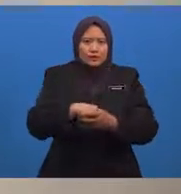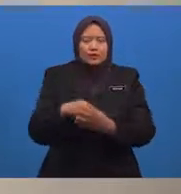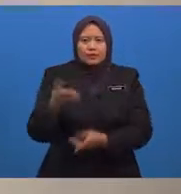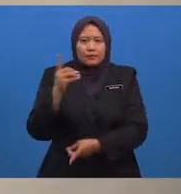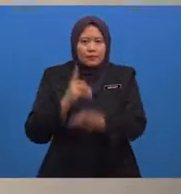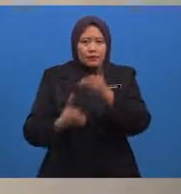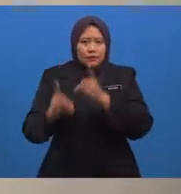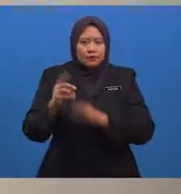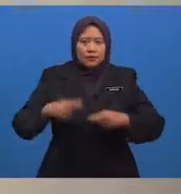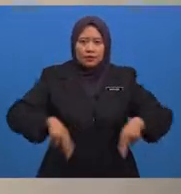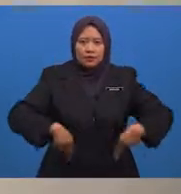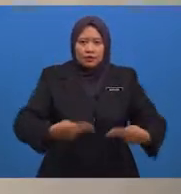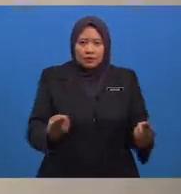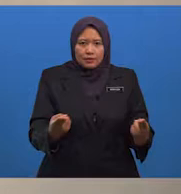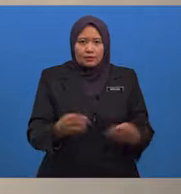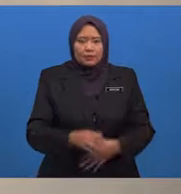drama Hadiah?